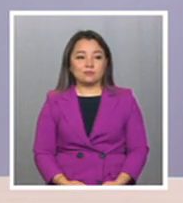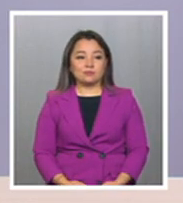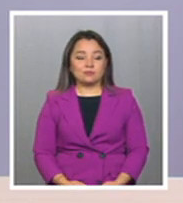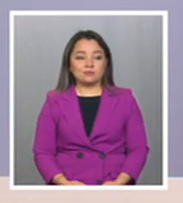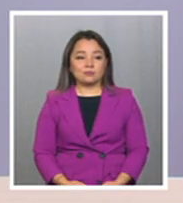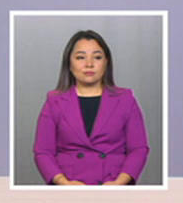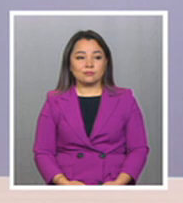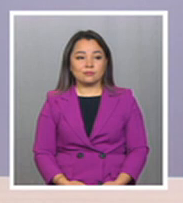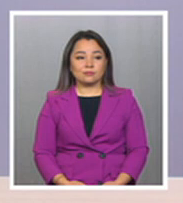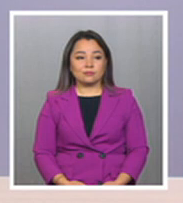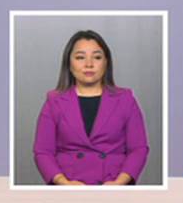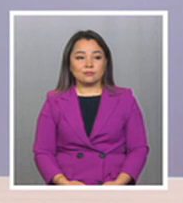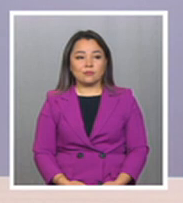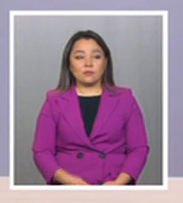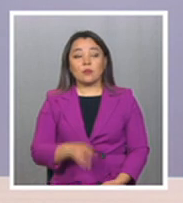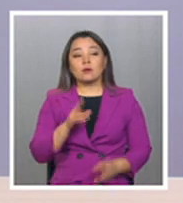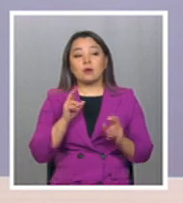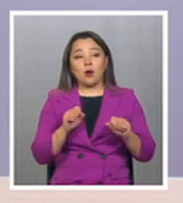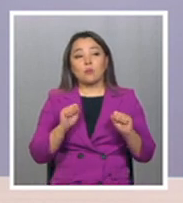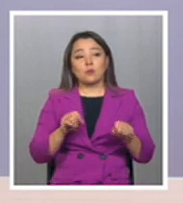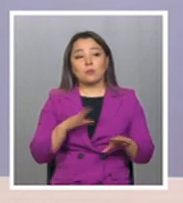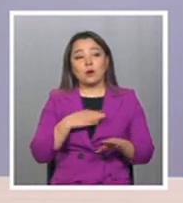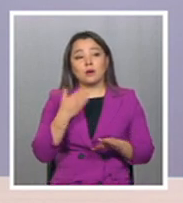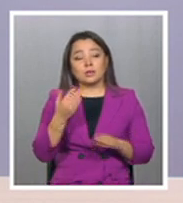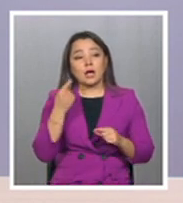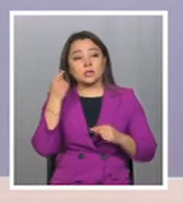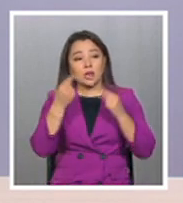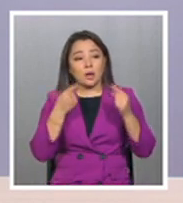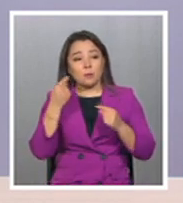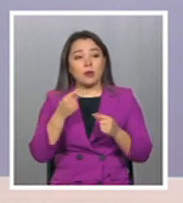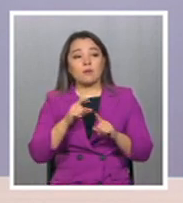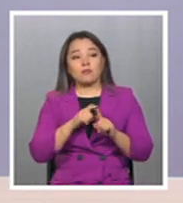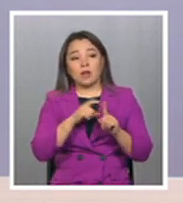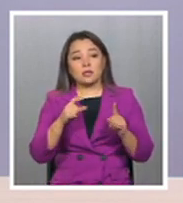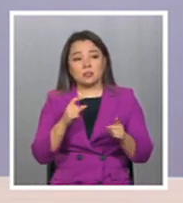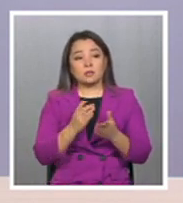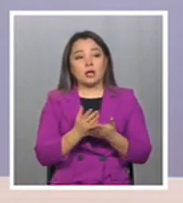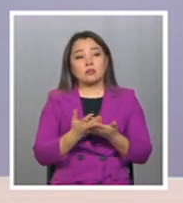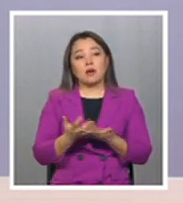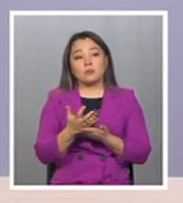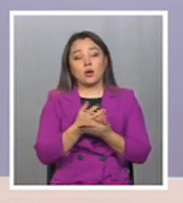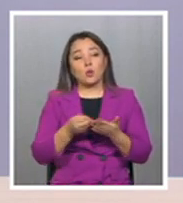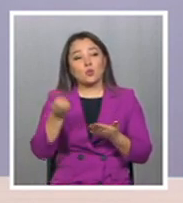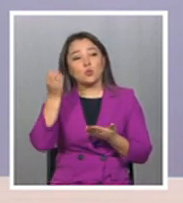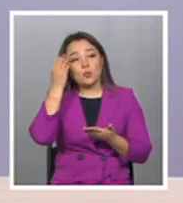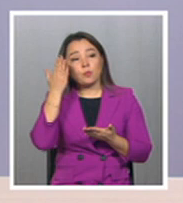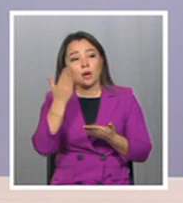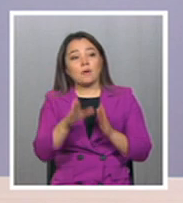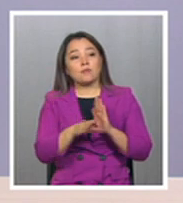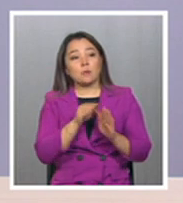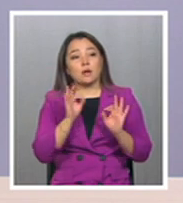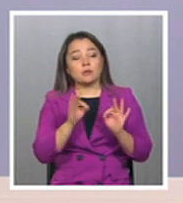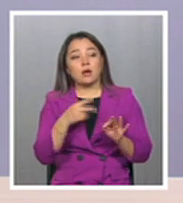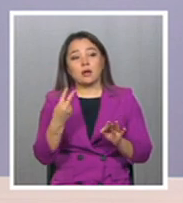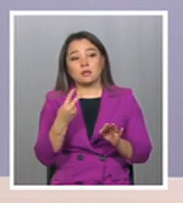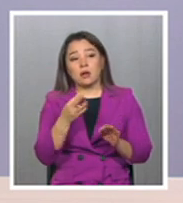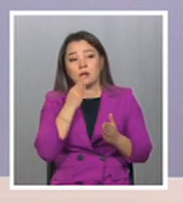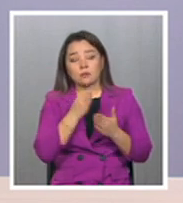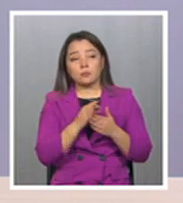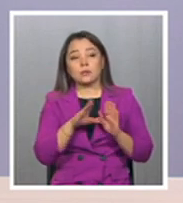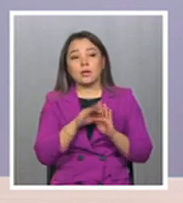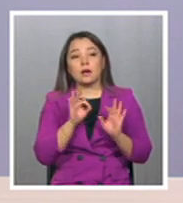Следующие вопросы. Как можно понять смысл фразы «набирайтесь ума»? Выберите один из вариантов